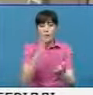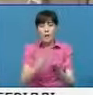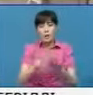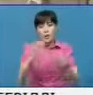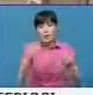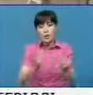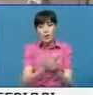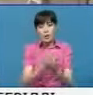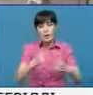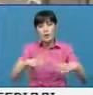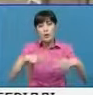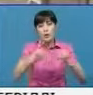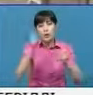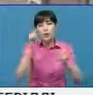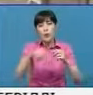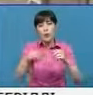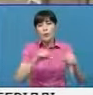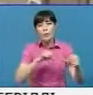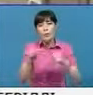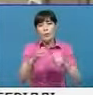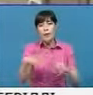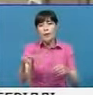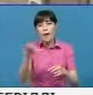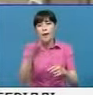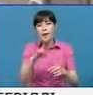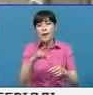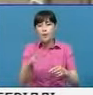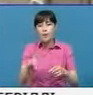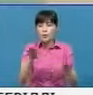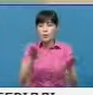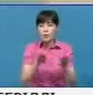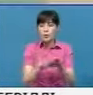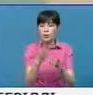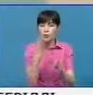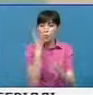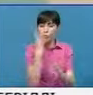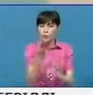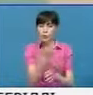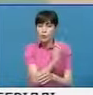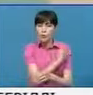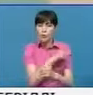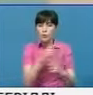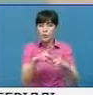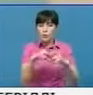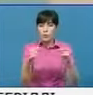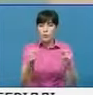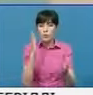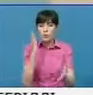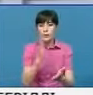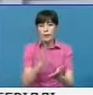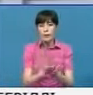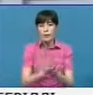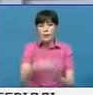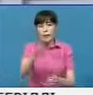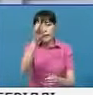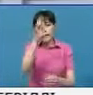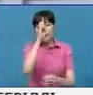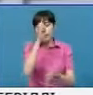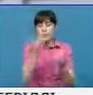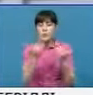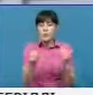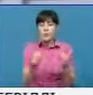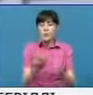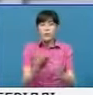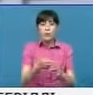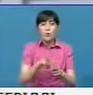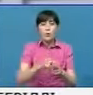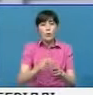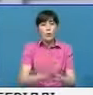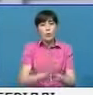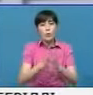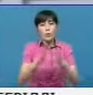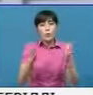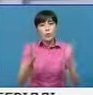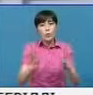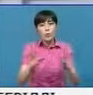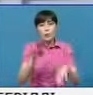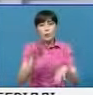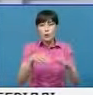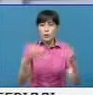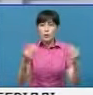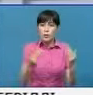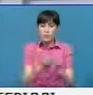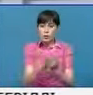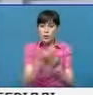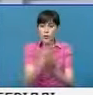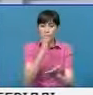бой көтерген бұл нысан республика төңірегіндегі 4-ші болып саналады екен. Елімізде қазір өте үлкен жақсы жаңалықтар болып